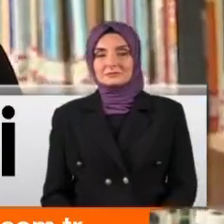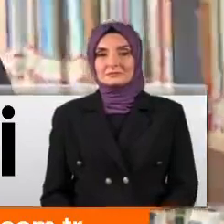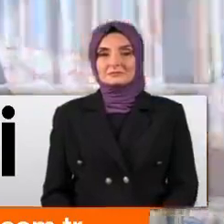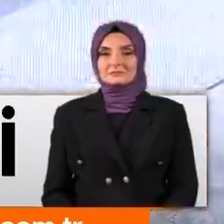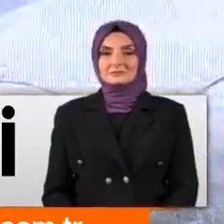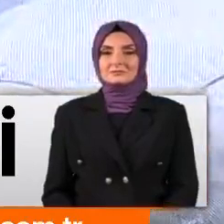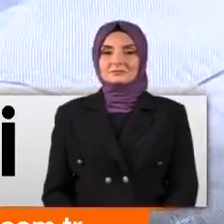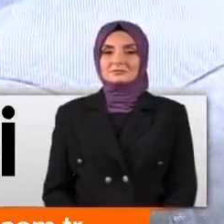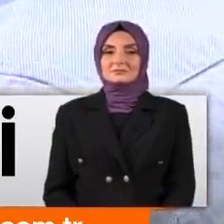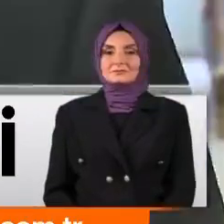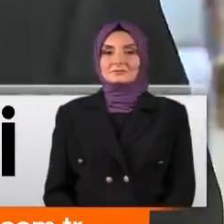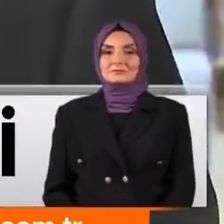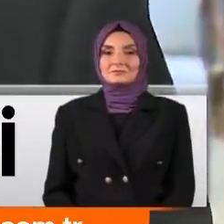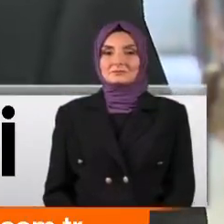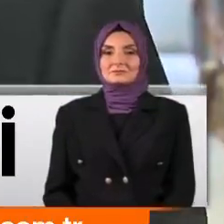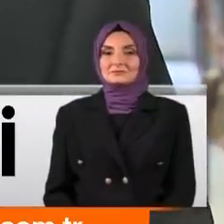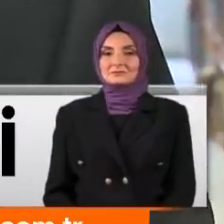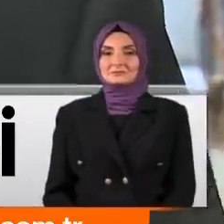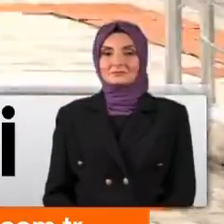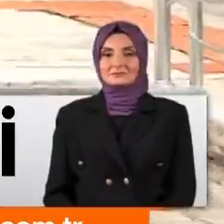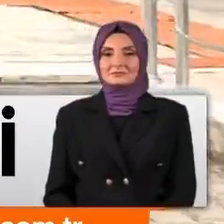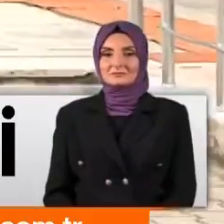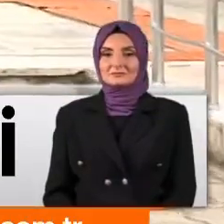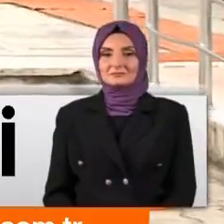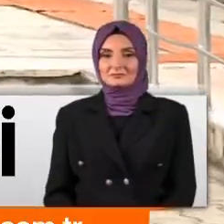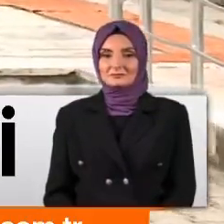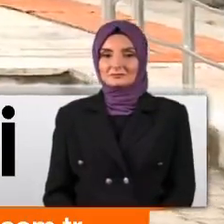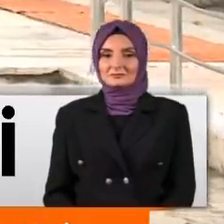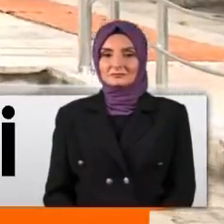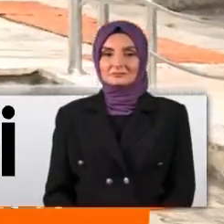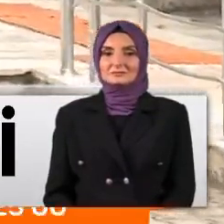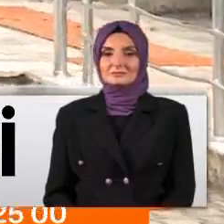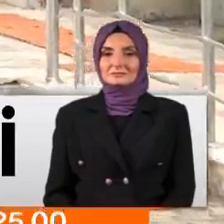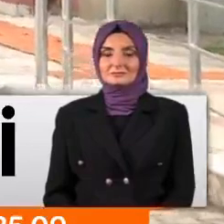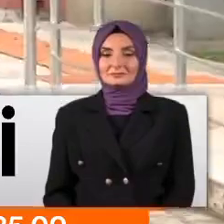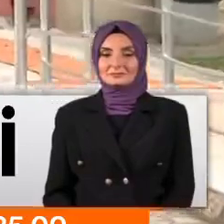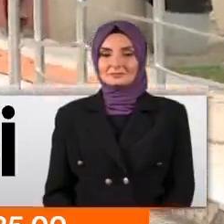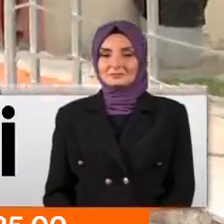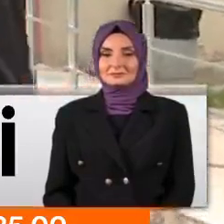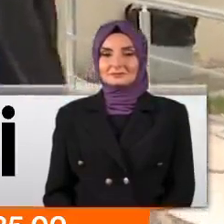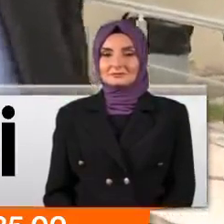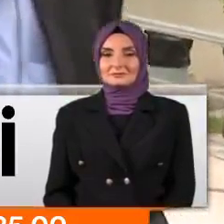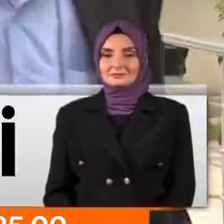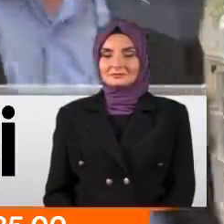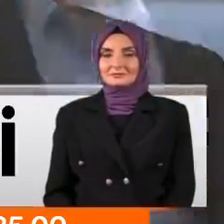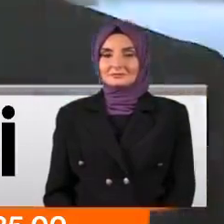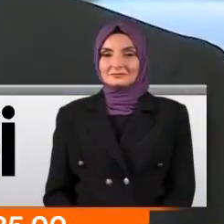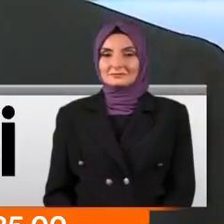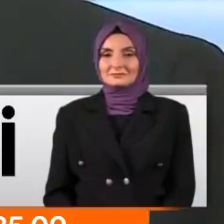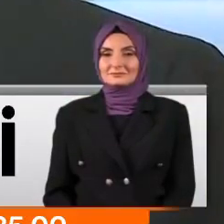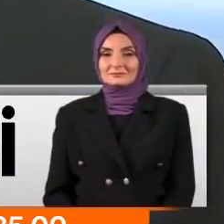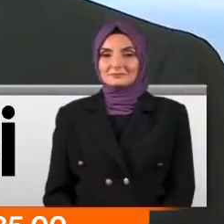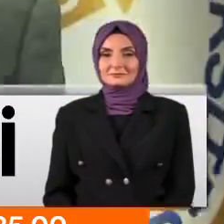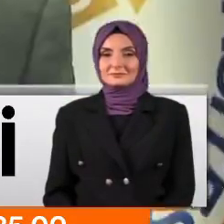sene sonra da bir de arkeolojiyi kazandım. Okuma aşkım bitmedi. İnsanlara bilgi edinmesi herhangi bir yüke benzemez. Bilginin insana